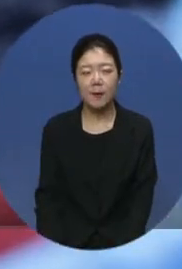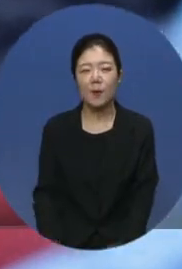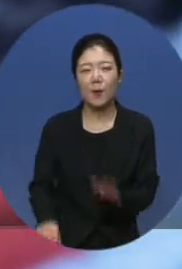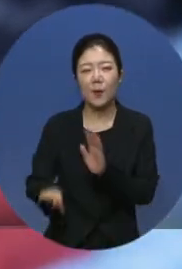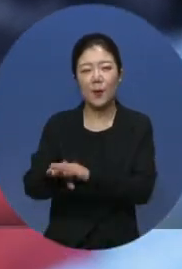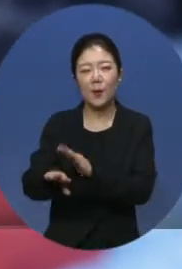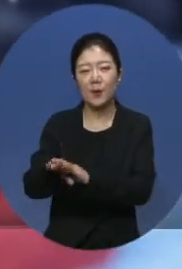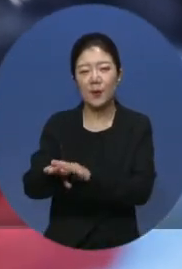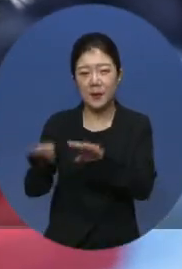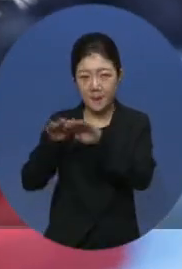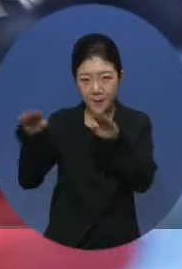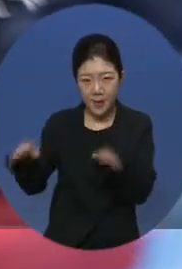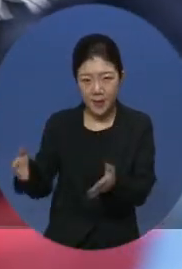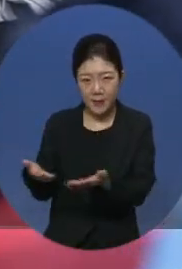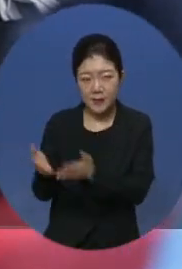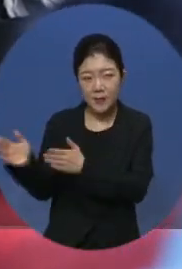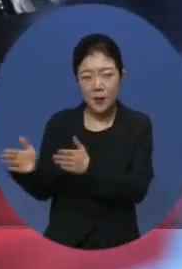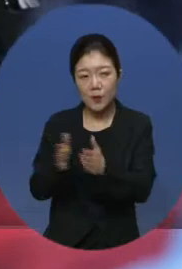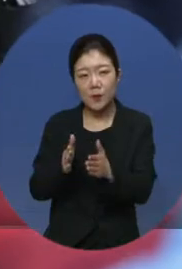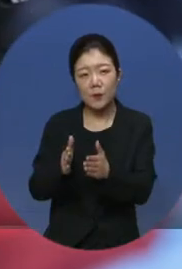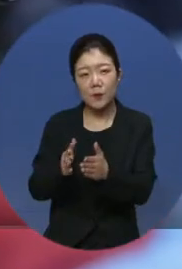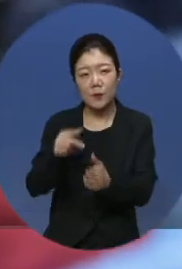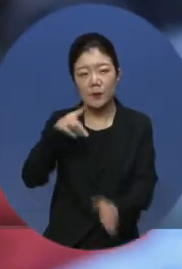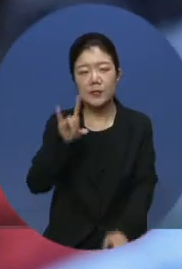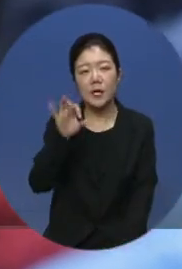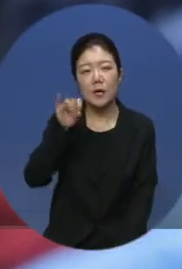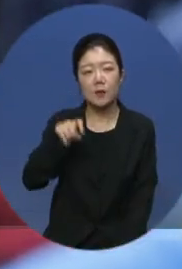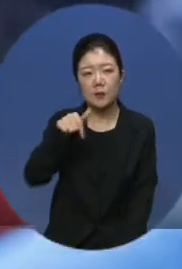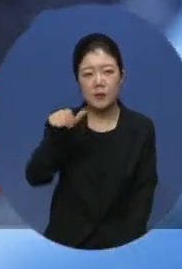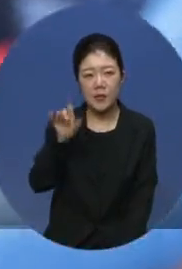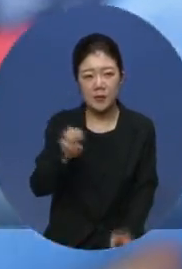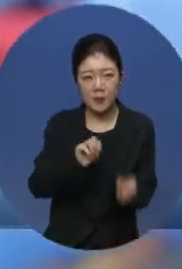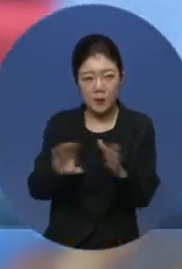오른손에 들은 박스는 정리하고 새우깡은 버렸으면 좋겠다.